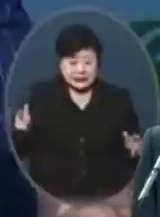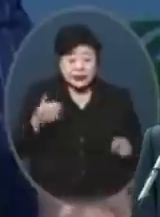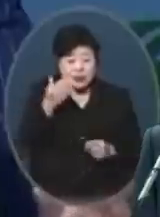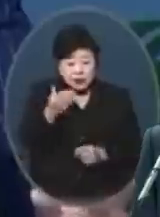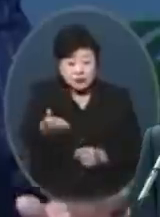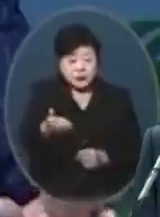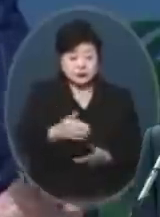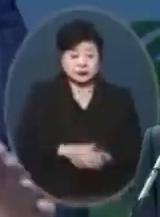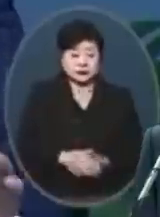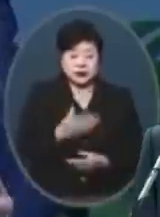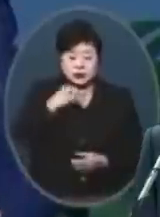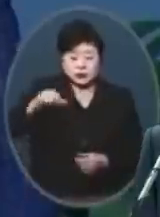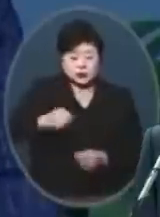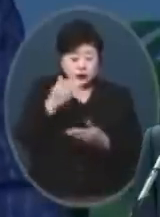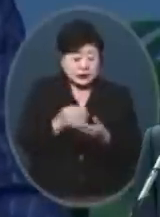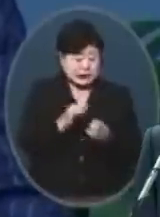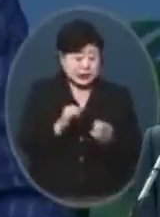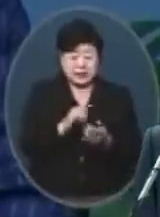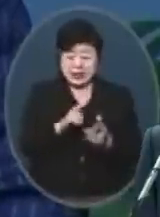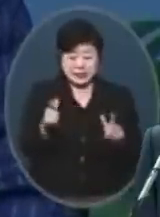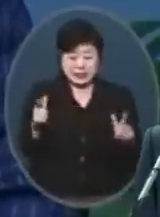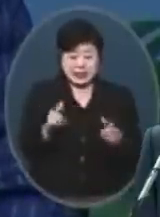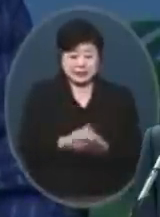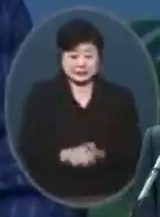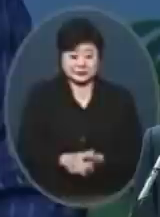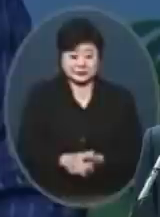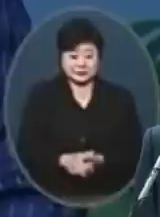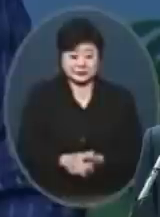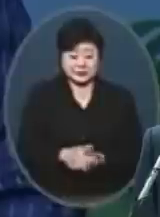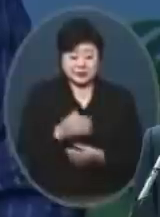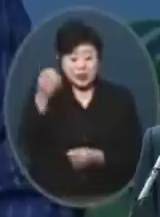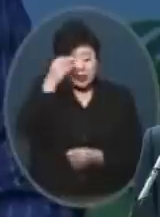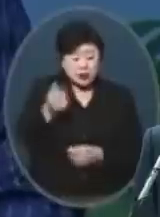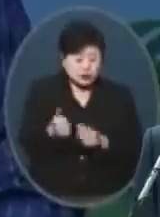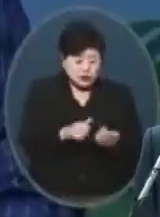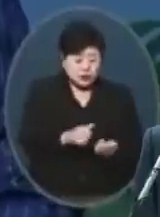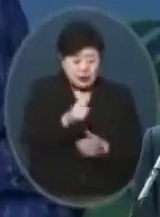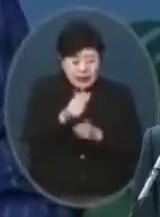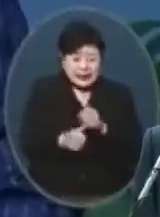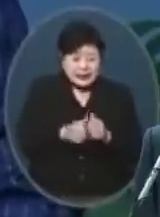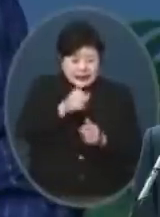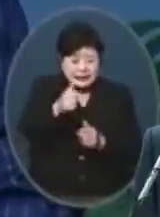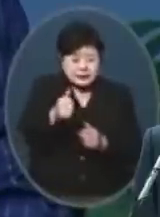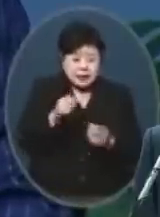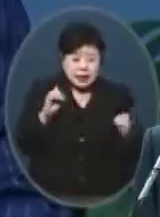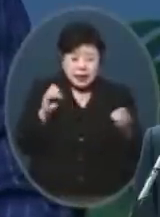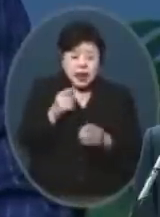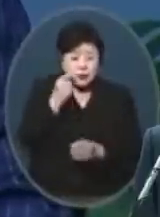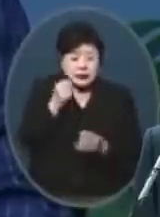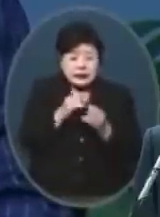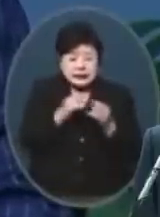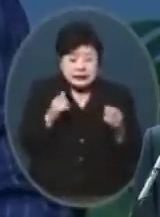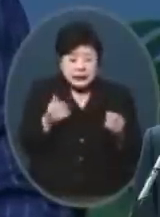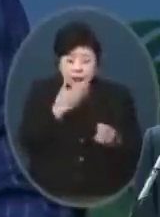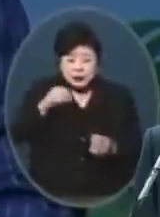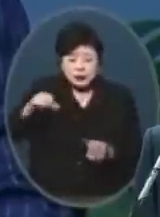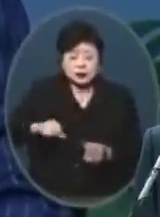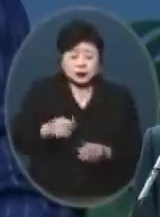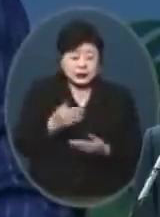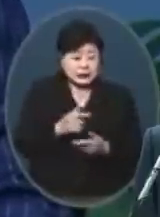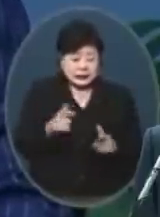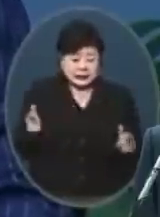여러분은 저주받은 사람들이 아닙니다. 영이 죽어서 하나님과 대화를 못할지언정 저주는 받지